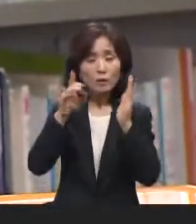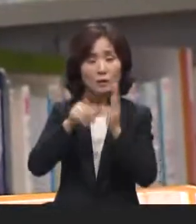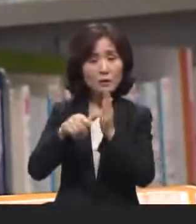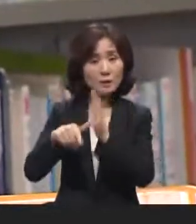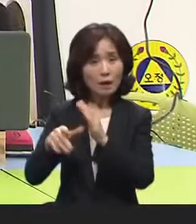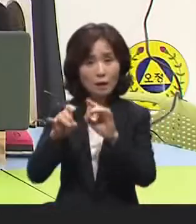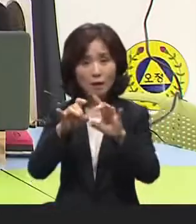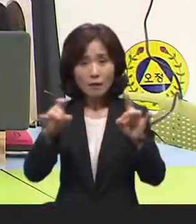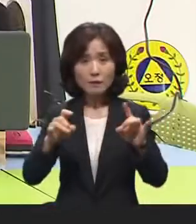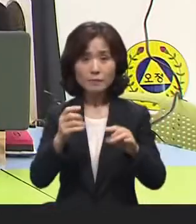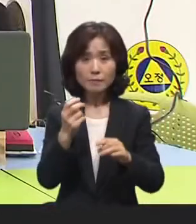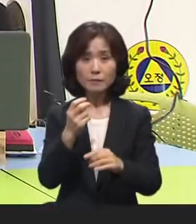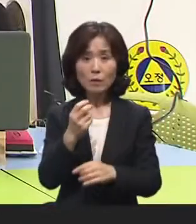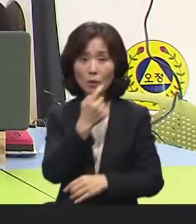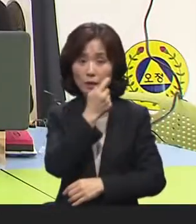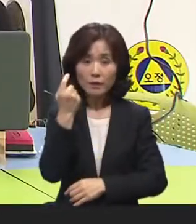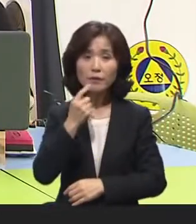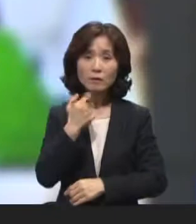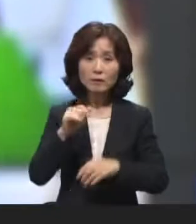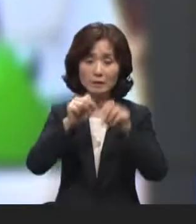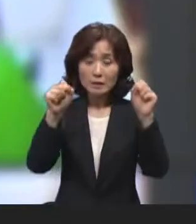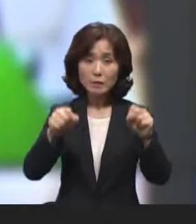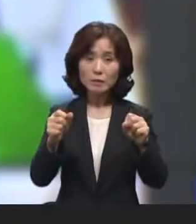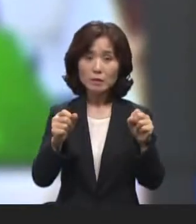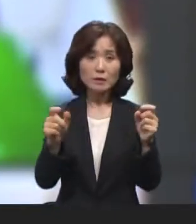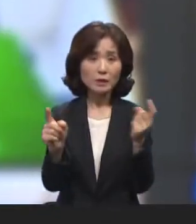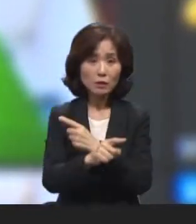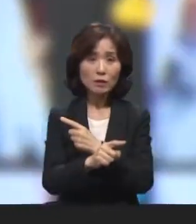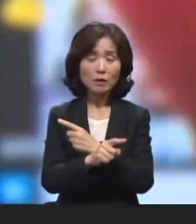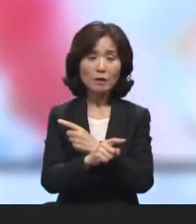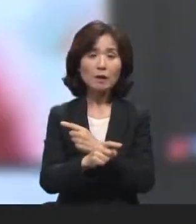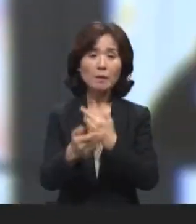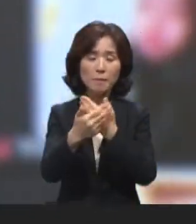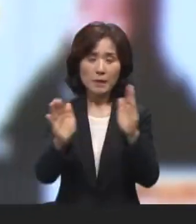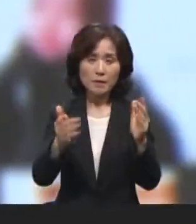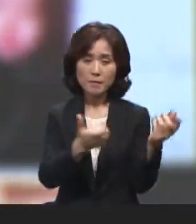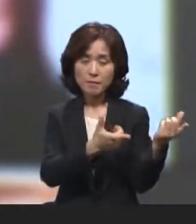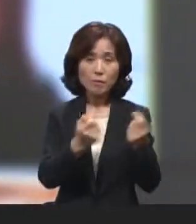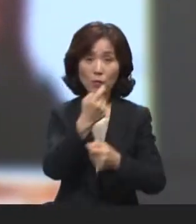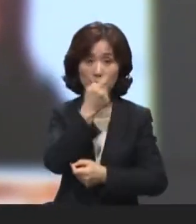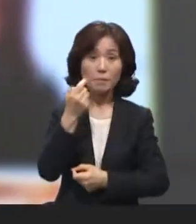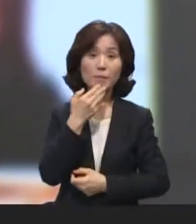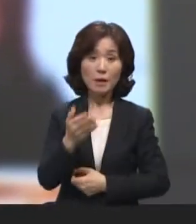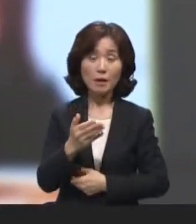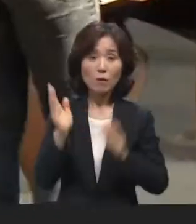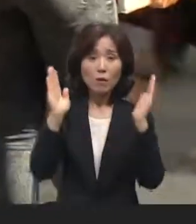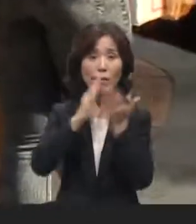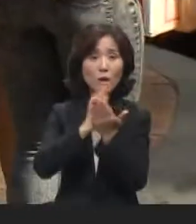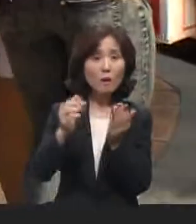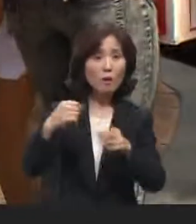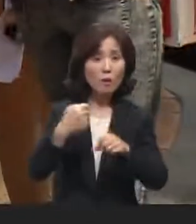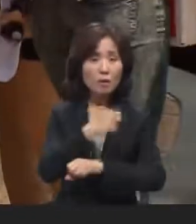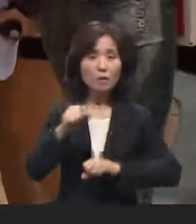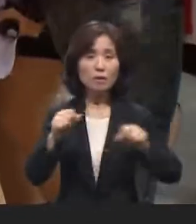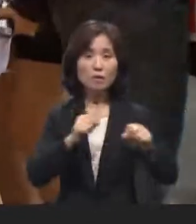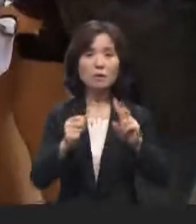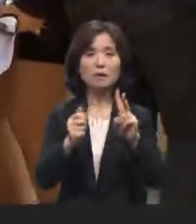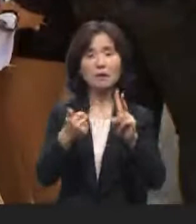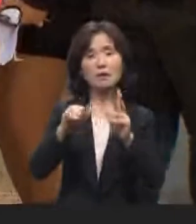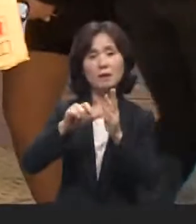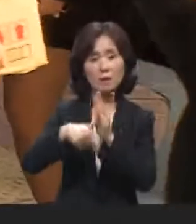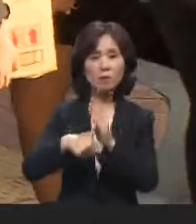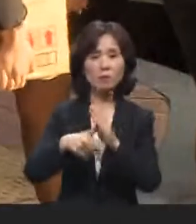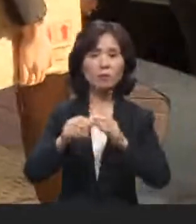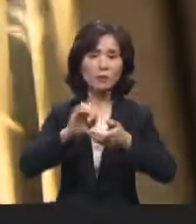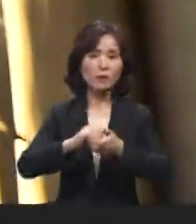확인하던 시스템이 개선해 학급별 일괄 확인도 가능 하도록 했습니다 비교과 활동은 2학기에도 제한적으로만